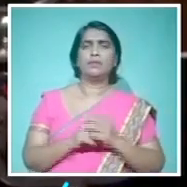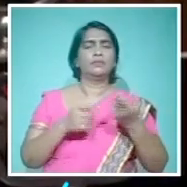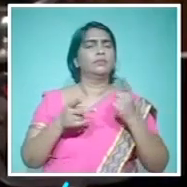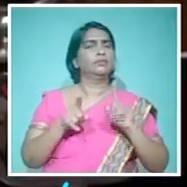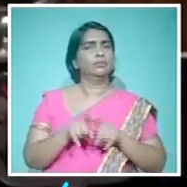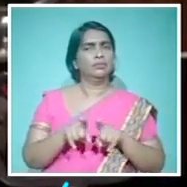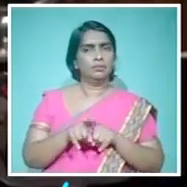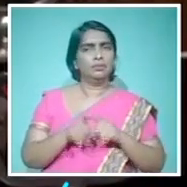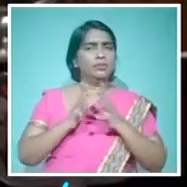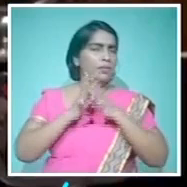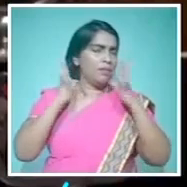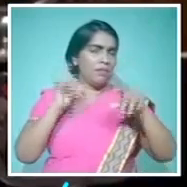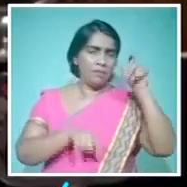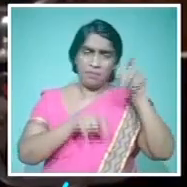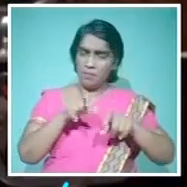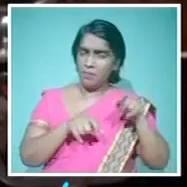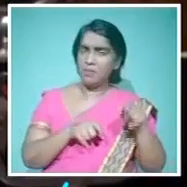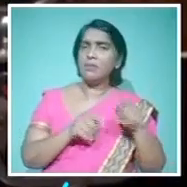වගේම විශාල පිරිසකගේ